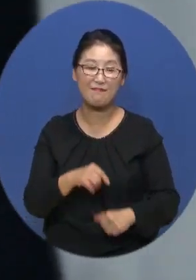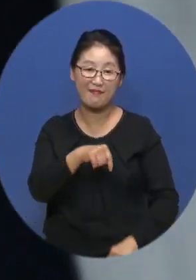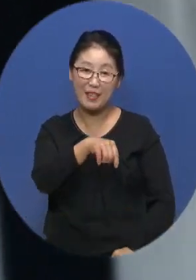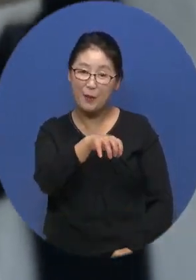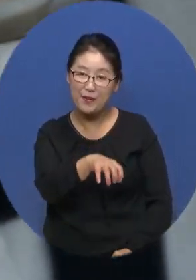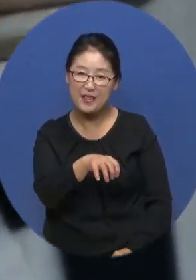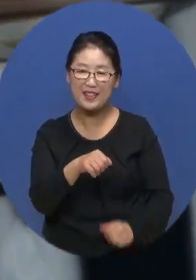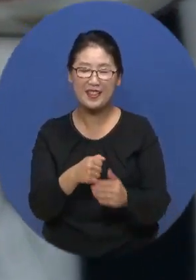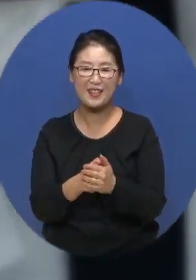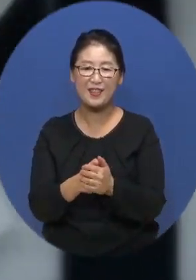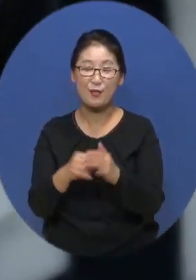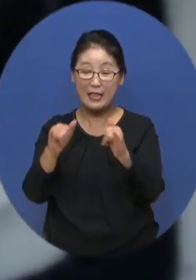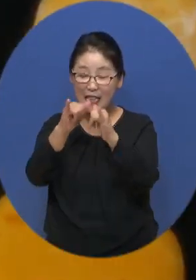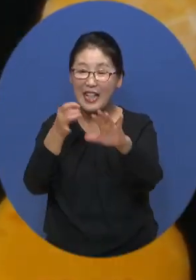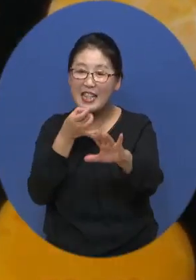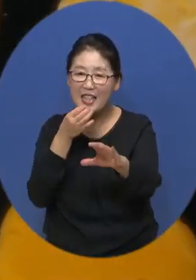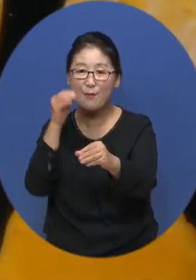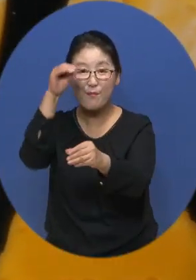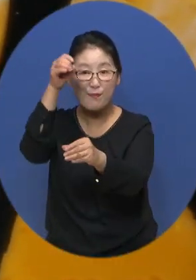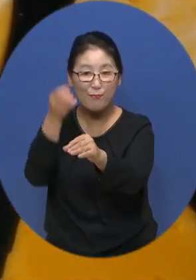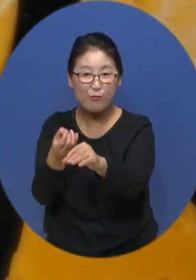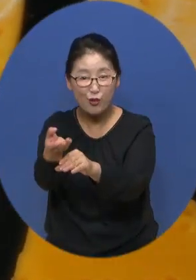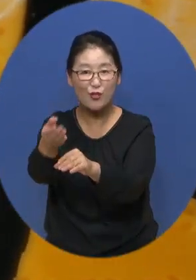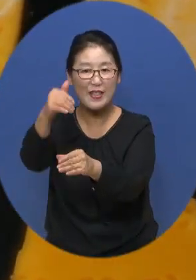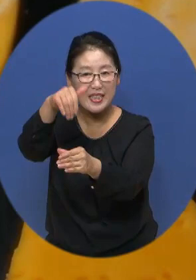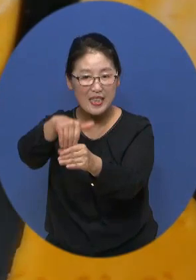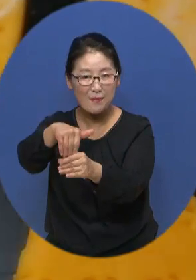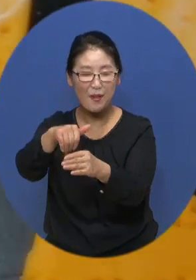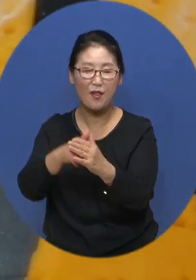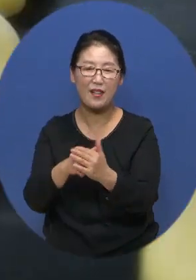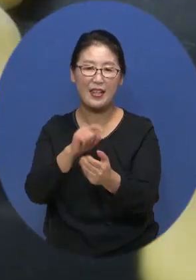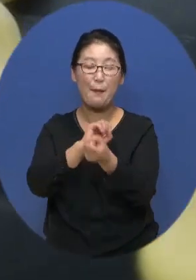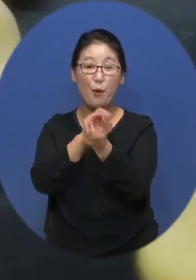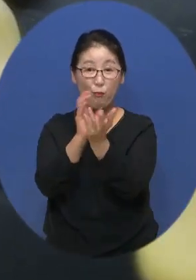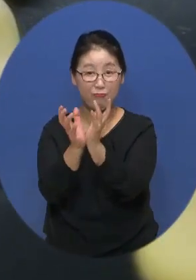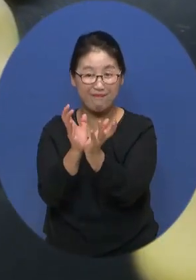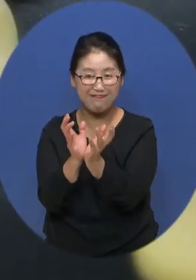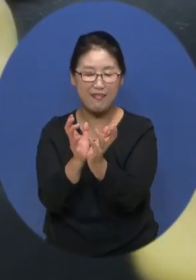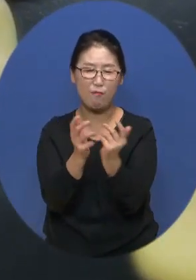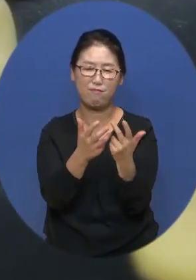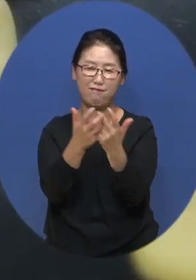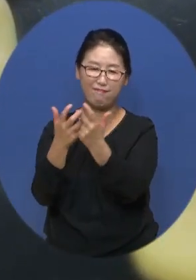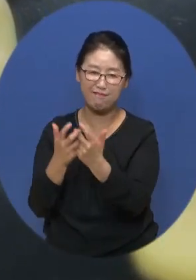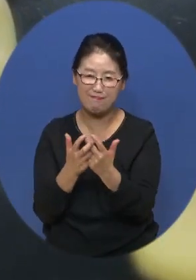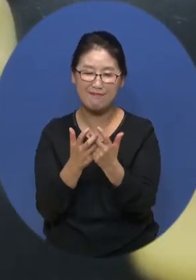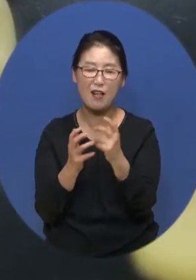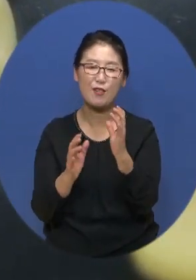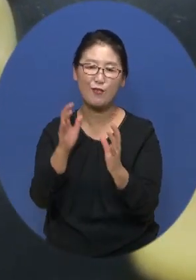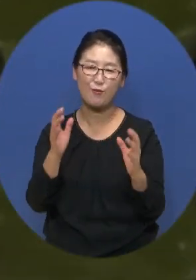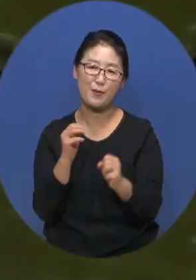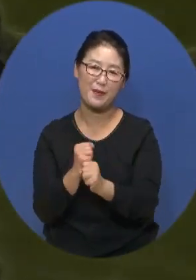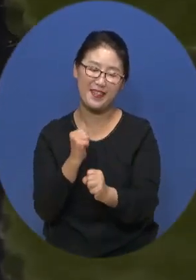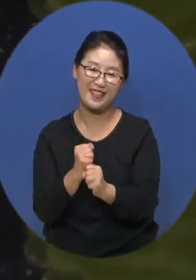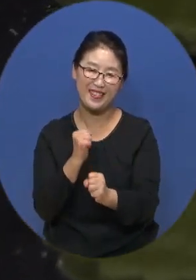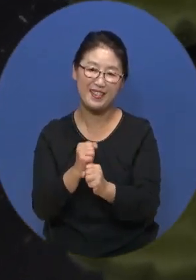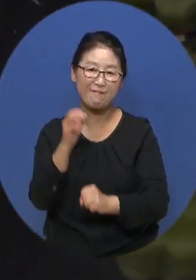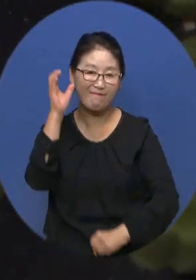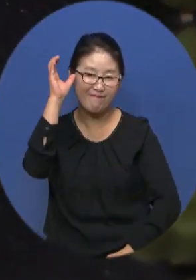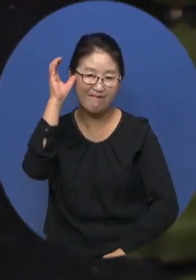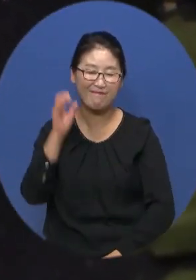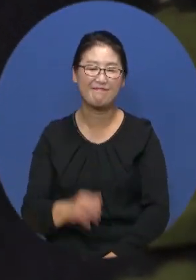사회에 심은 씨앗 하나가 꽃을 피우고 숲을 이룰 수 있도록 이제 우리의 관심이 필요한 때입니다.